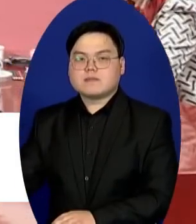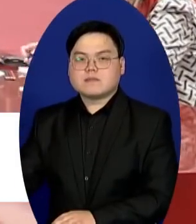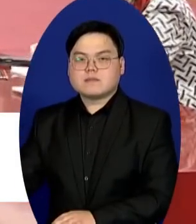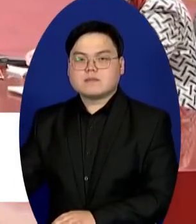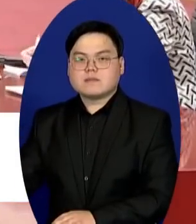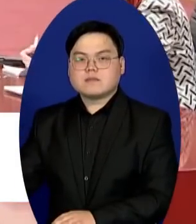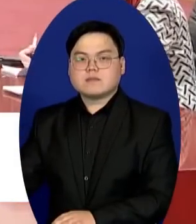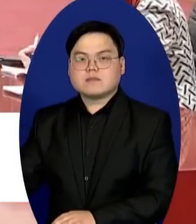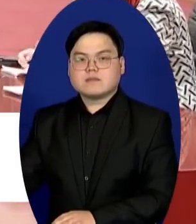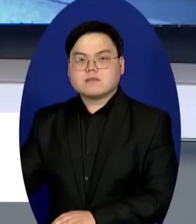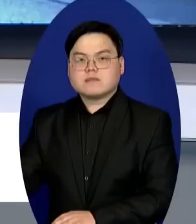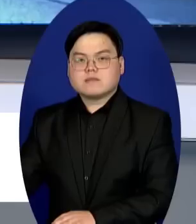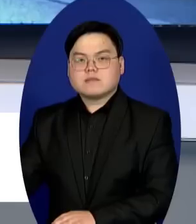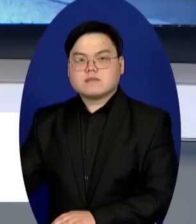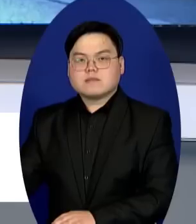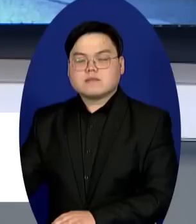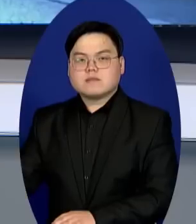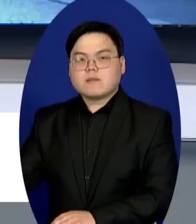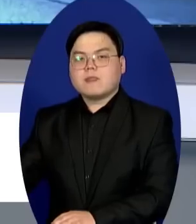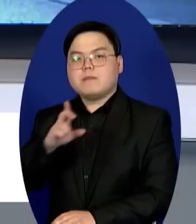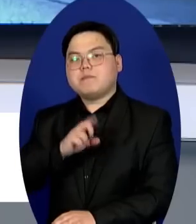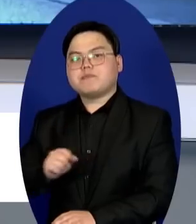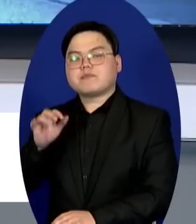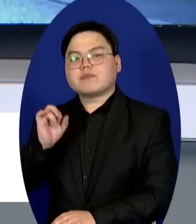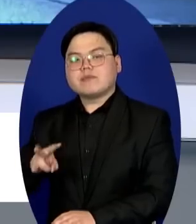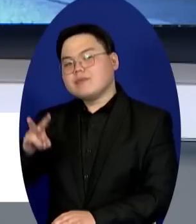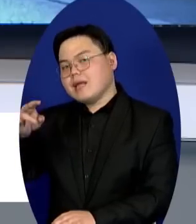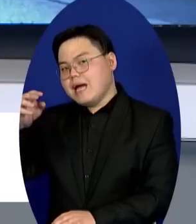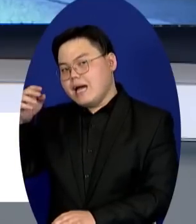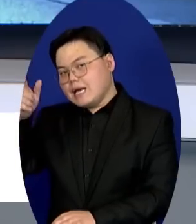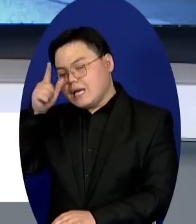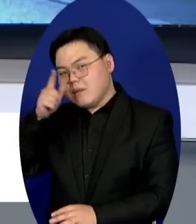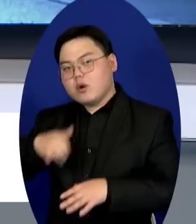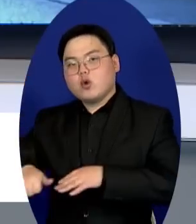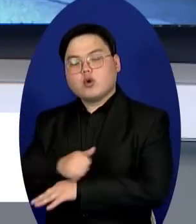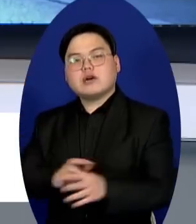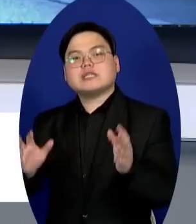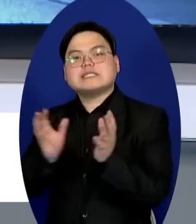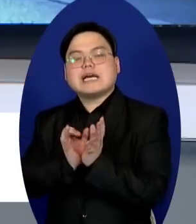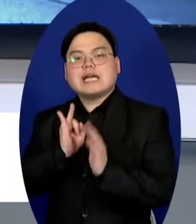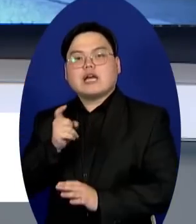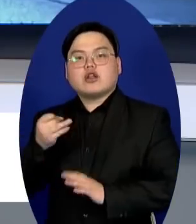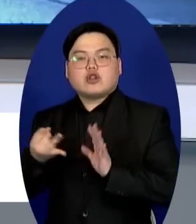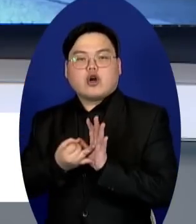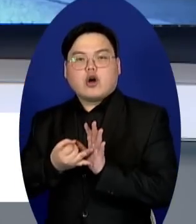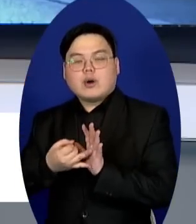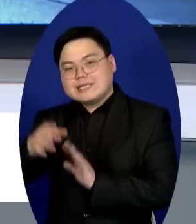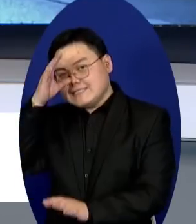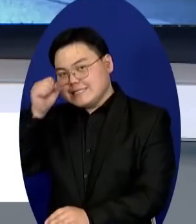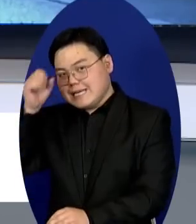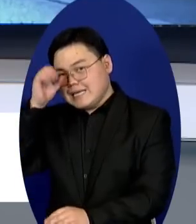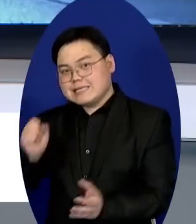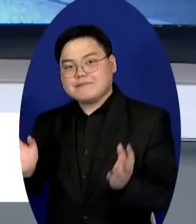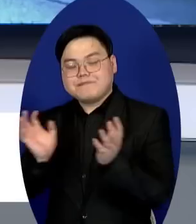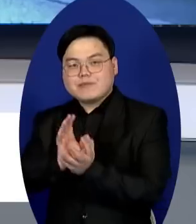юм байна. За Баасан гарагт Германы Мюнстер хотод чуулсан 7-р бүлгийн орнуудын гадаад хэргийн сайд нар Украиныг